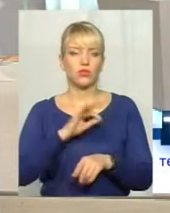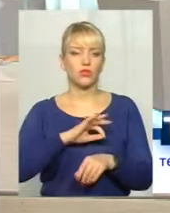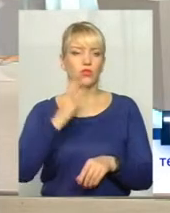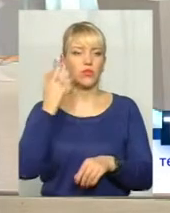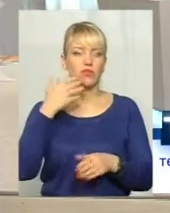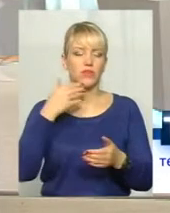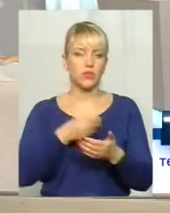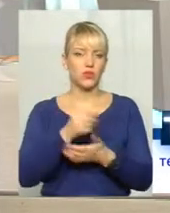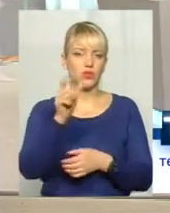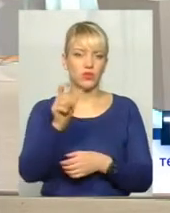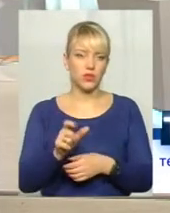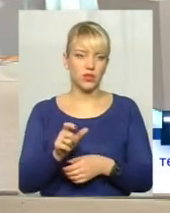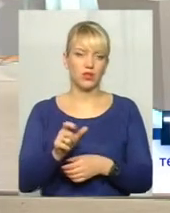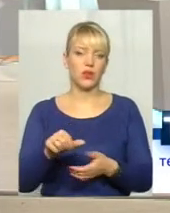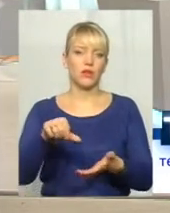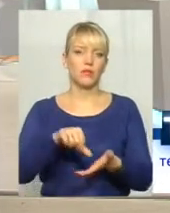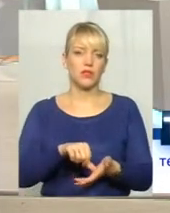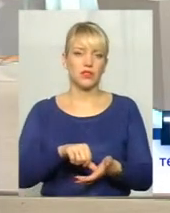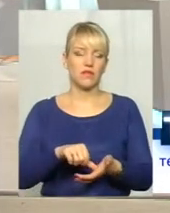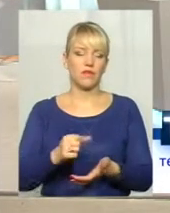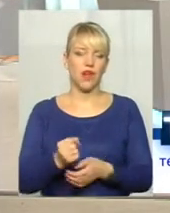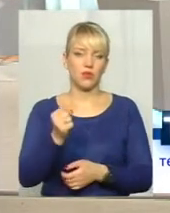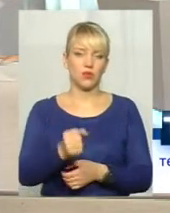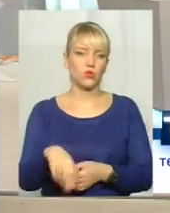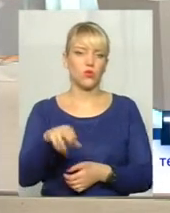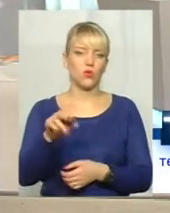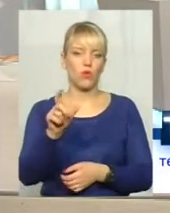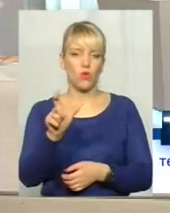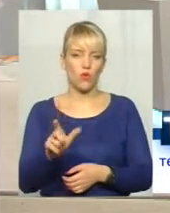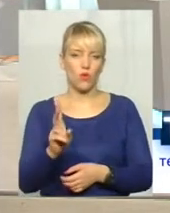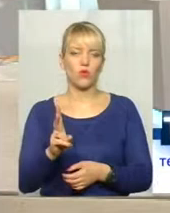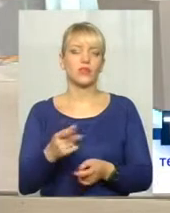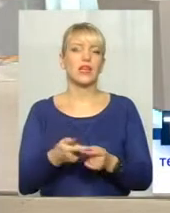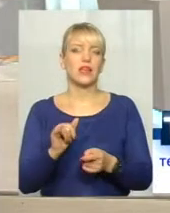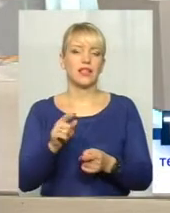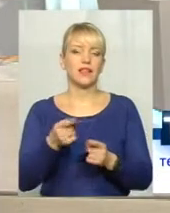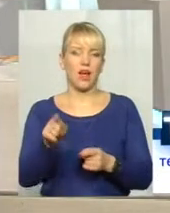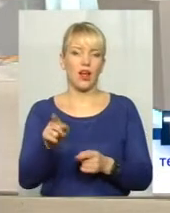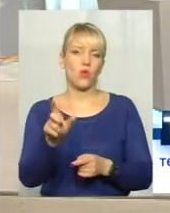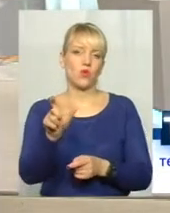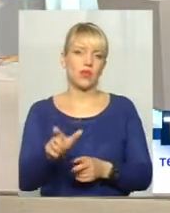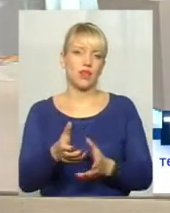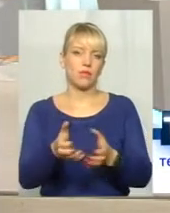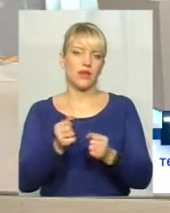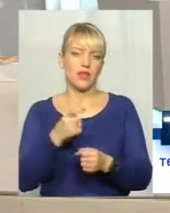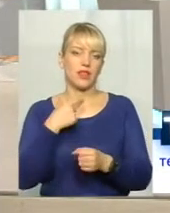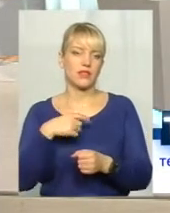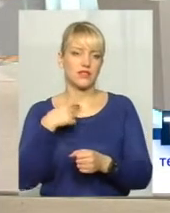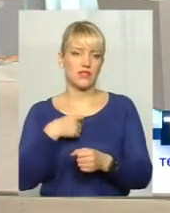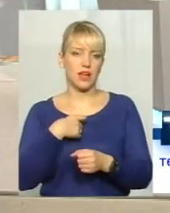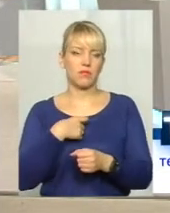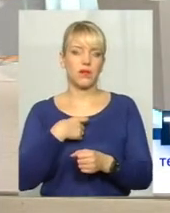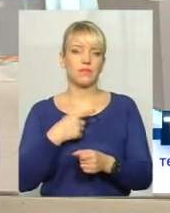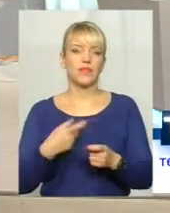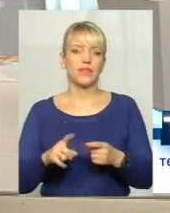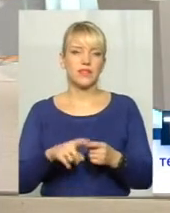людину представляють до когось, да, і та людина вже бере на себе, скажімо так, це